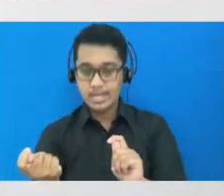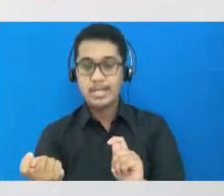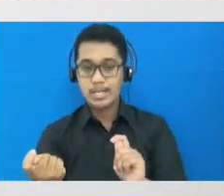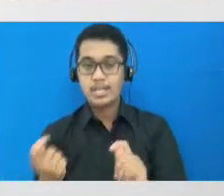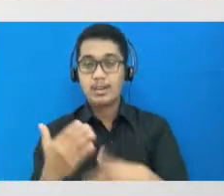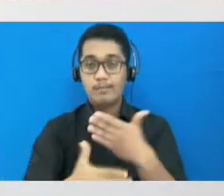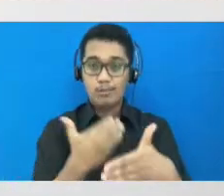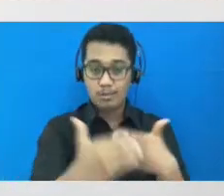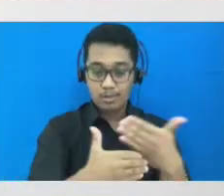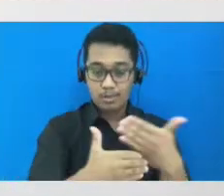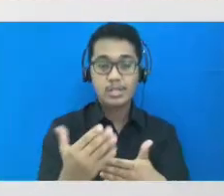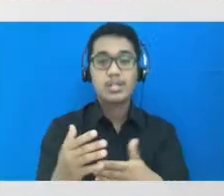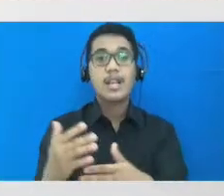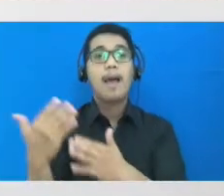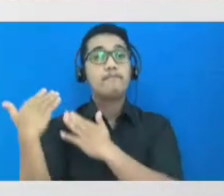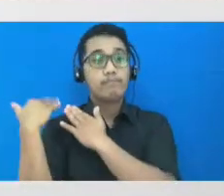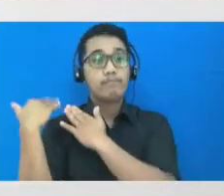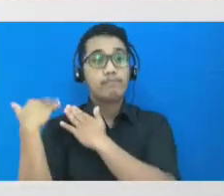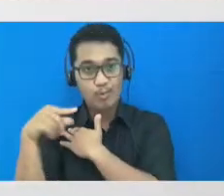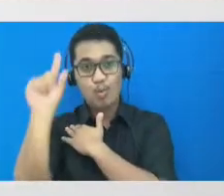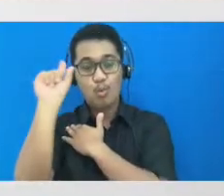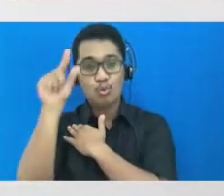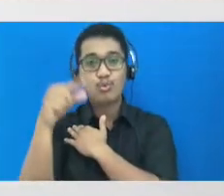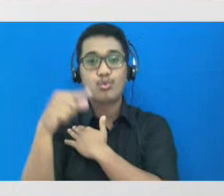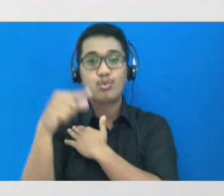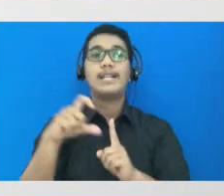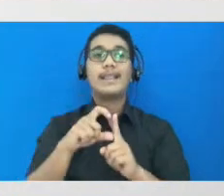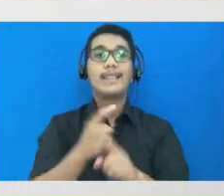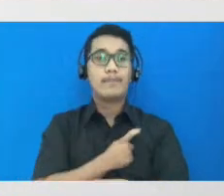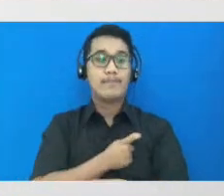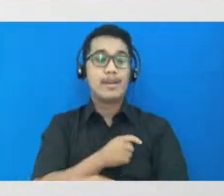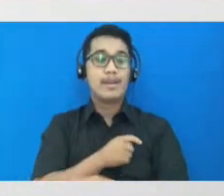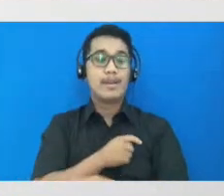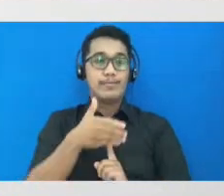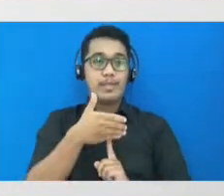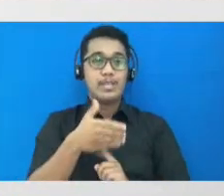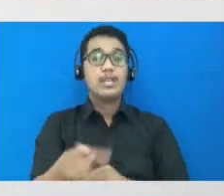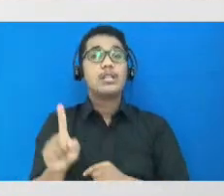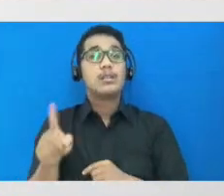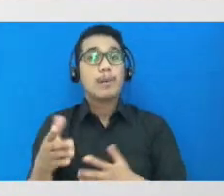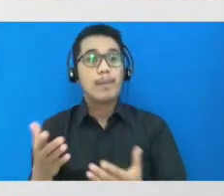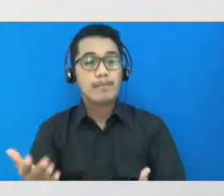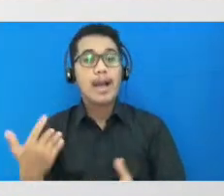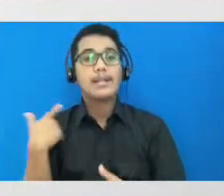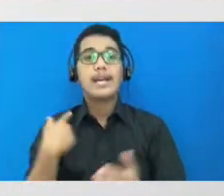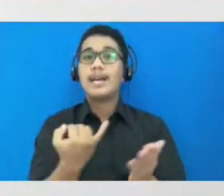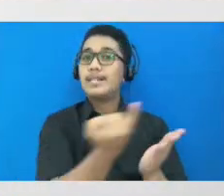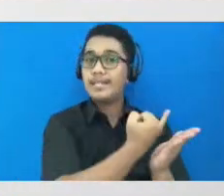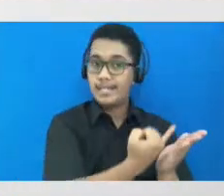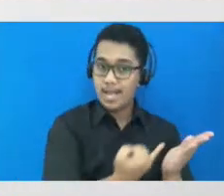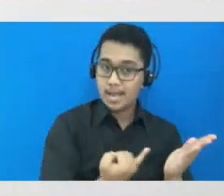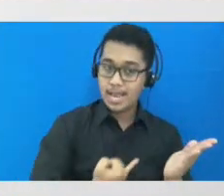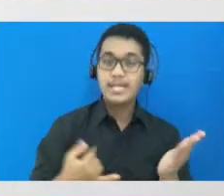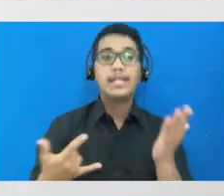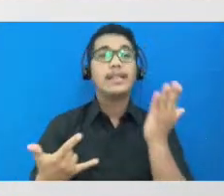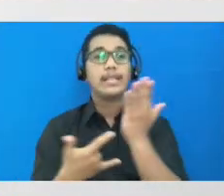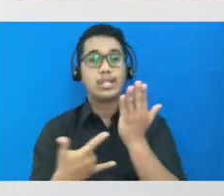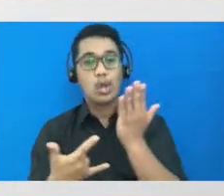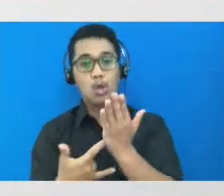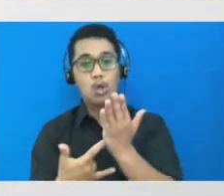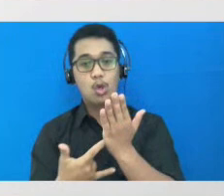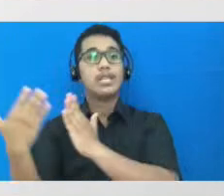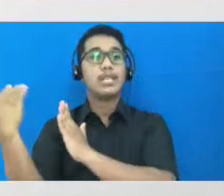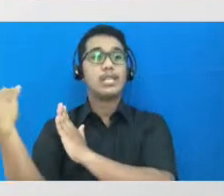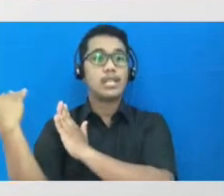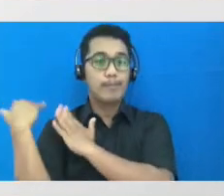dan juga pertanggungjawaban di dalam perlindungan data pribadi, karena itu akan mencakup desain, teknologi, kebijakan